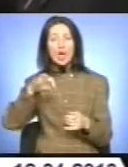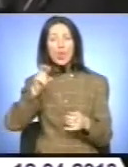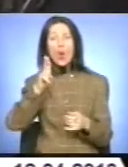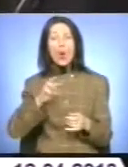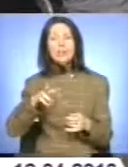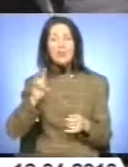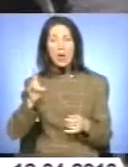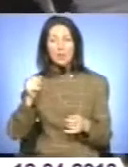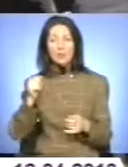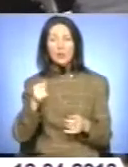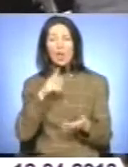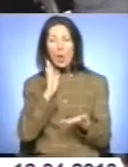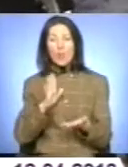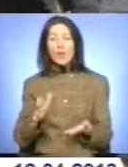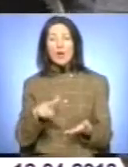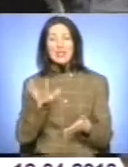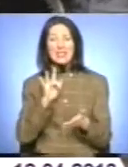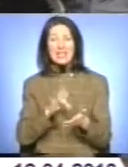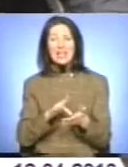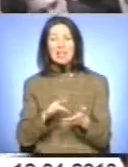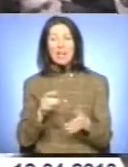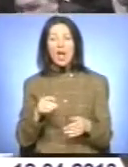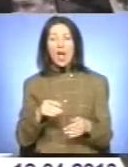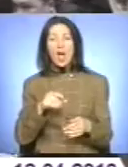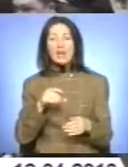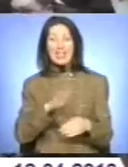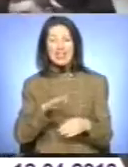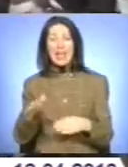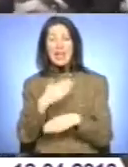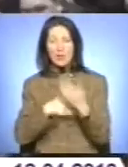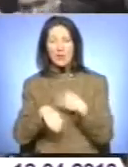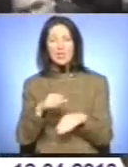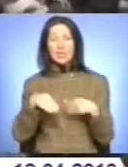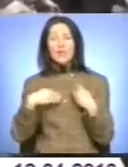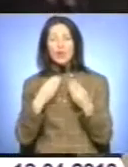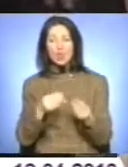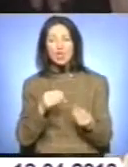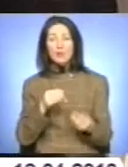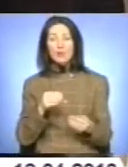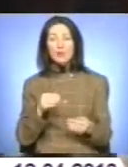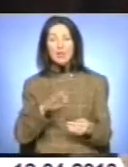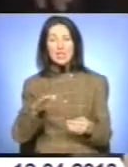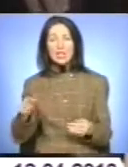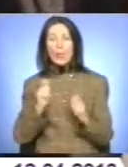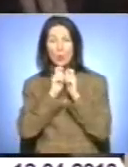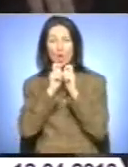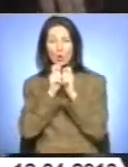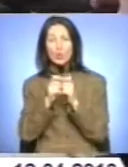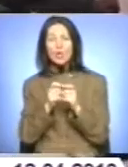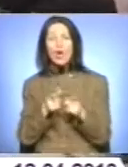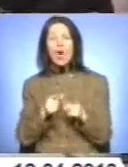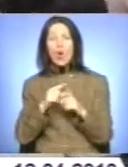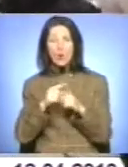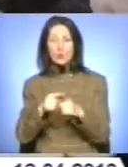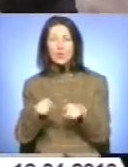реабілітації дітей-інвалідів. Там глава держави вручив малечі подарунки, а у відповідь і собі отримав дитячі сувеніри. Президент наголосив, цього